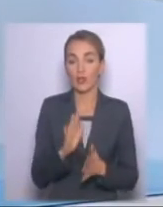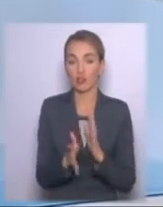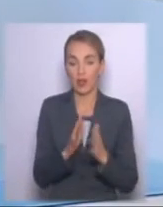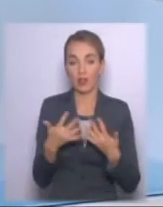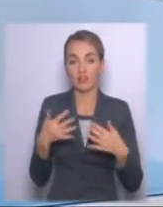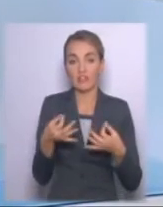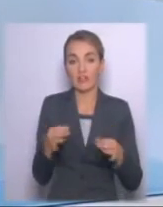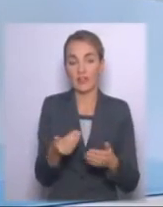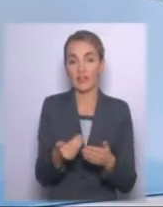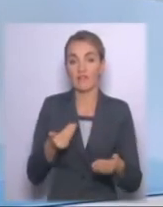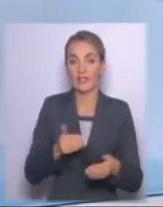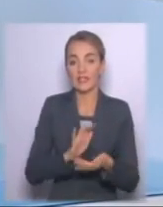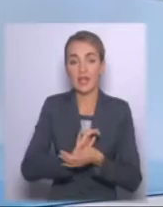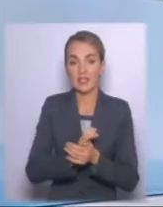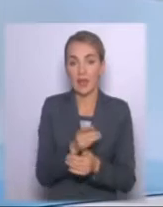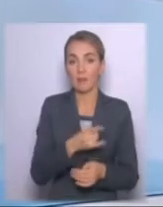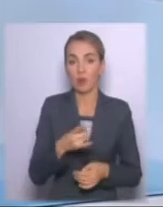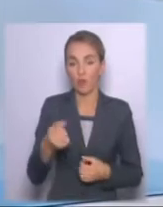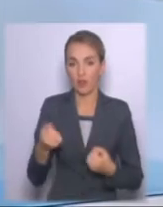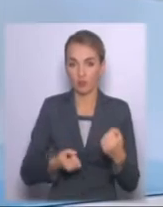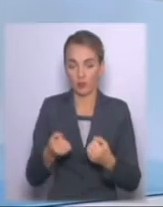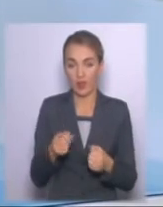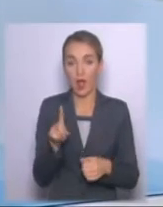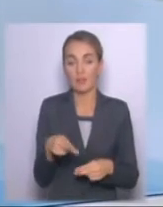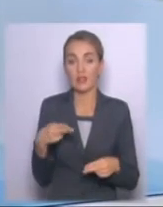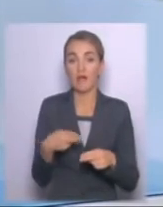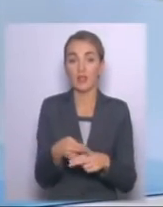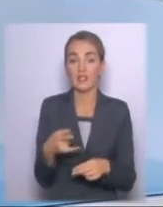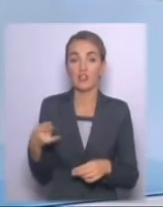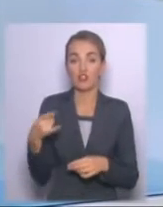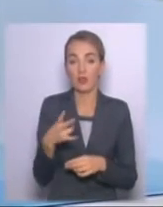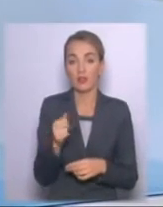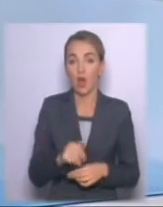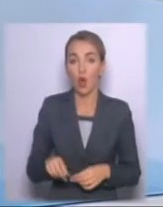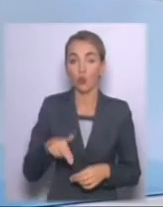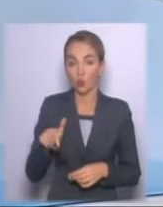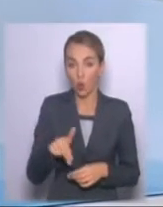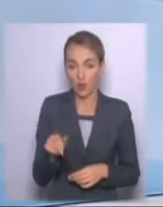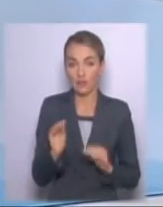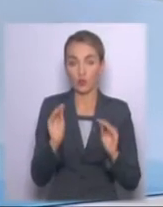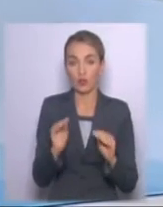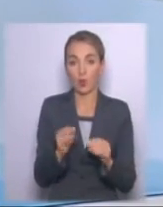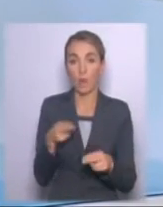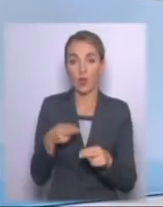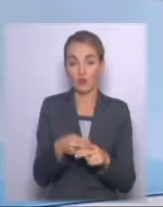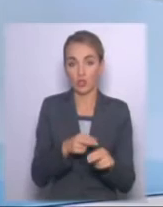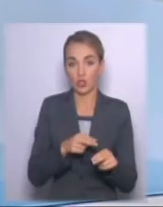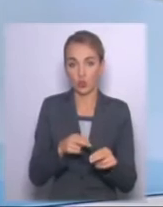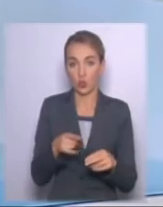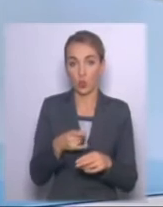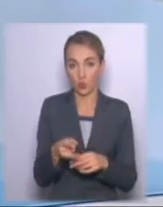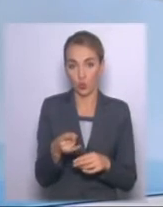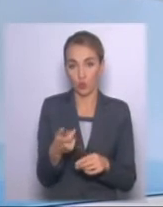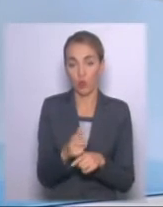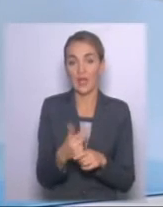вже звільнили від засилля припаркованих автомобілів. Аби завадити їм заїжджати на тротуари, встановили обмежувачі руху – понад 300 болардів